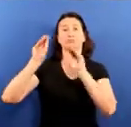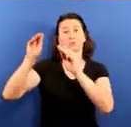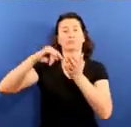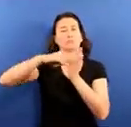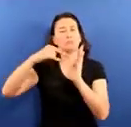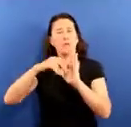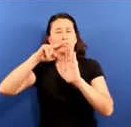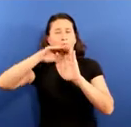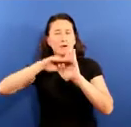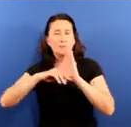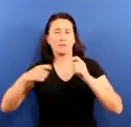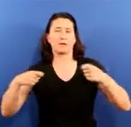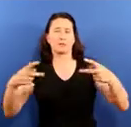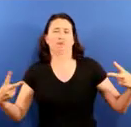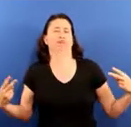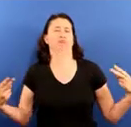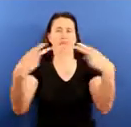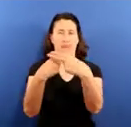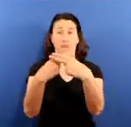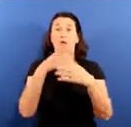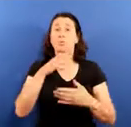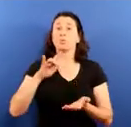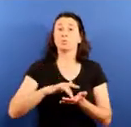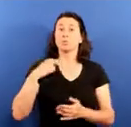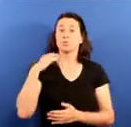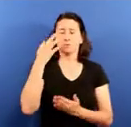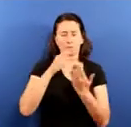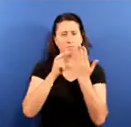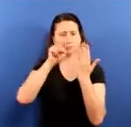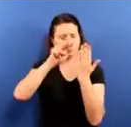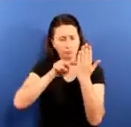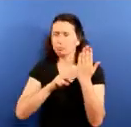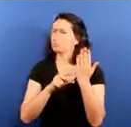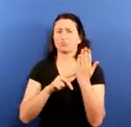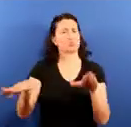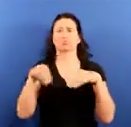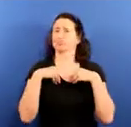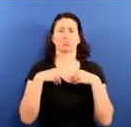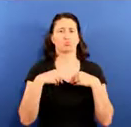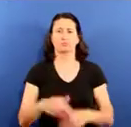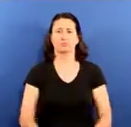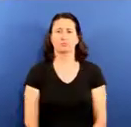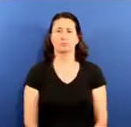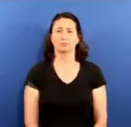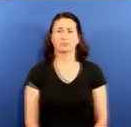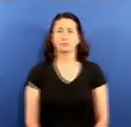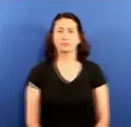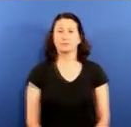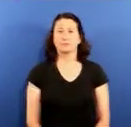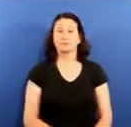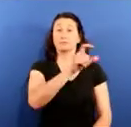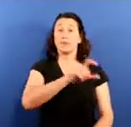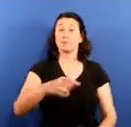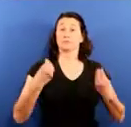neurriak gizarte, politika eta ekonomia aldetik bidegabekoak direlako. Foru erakundeko arduradun gorenak aurreratu du Bizkaiak ez dituela